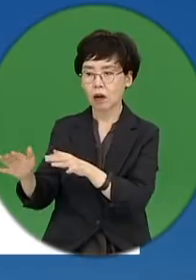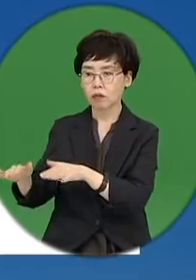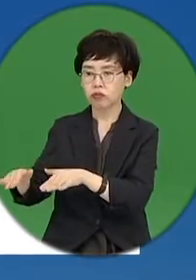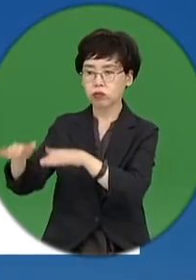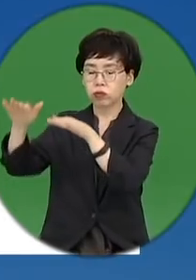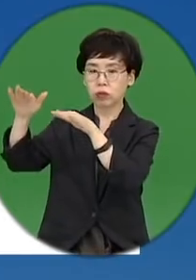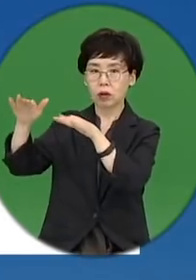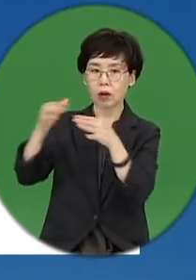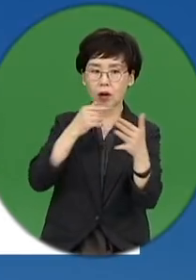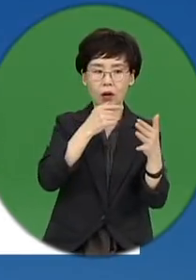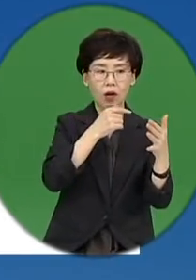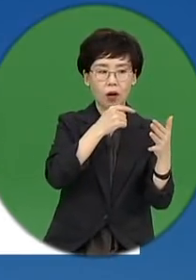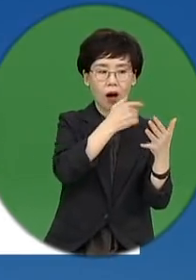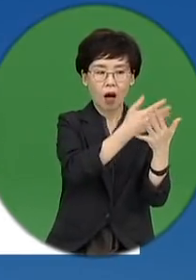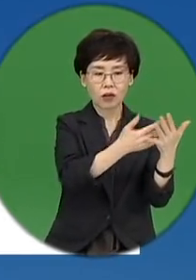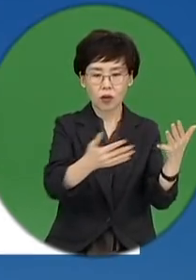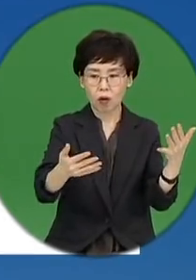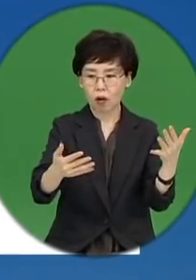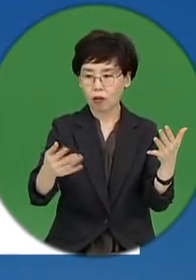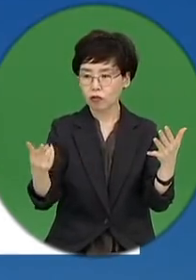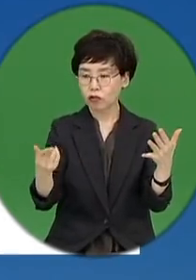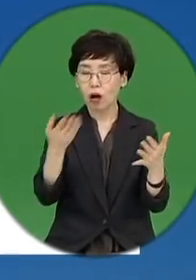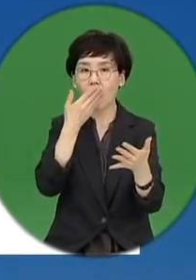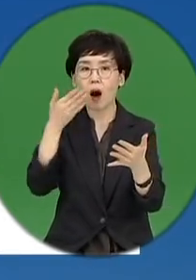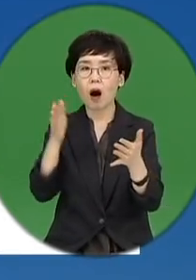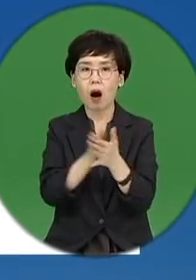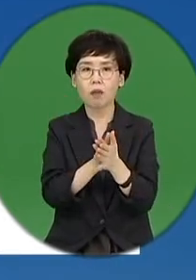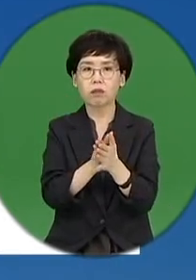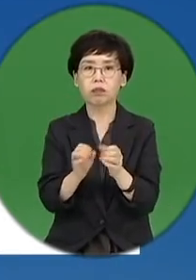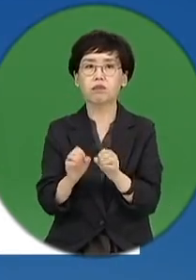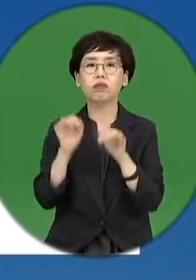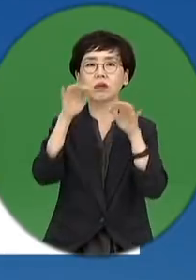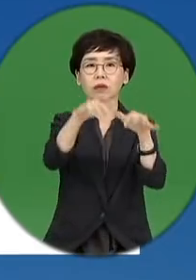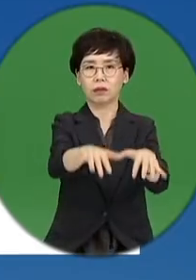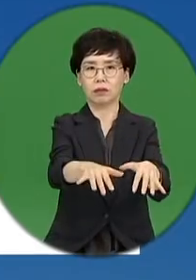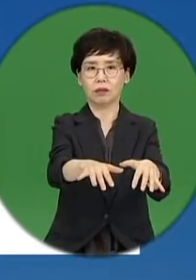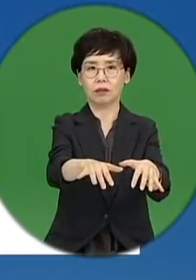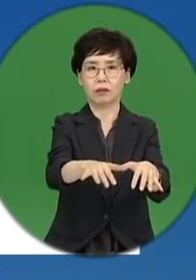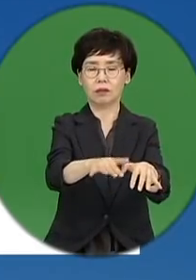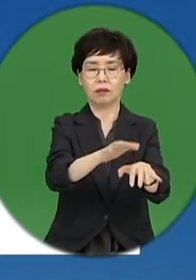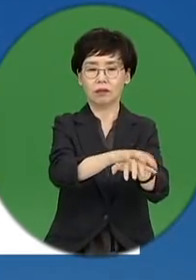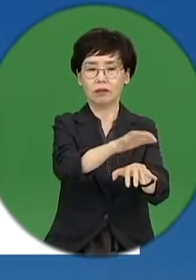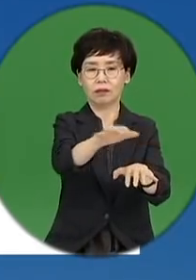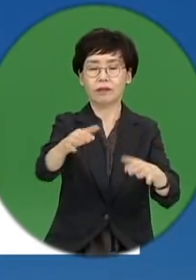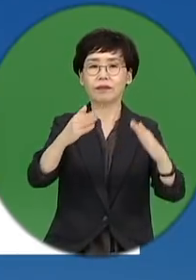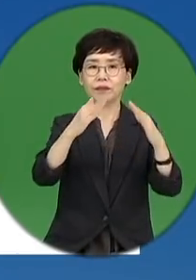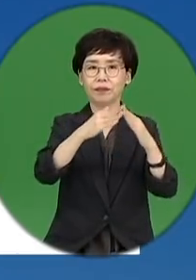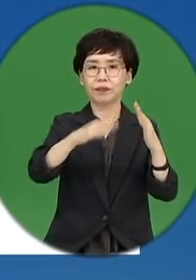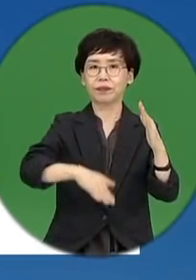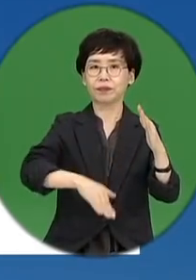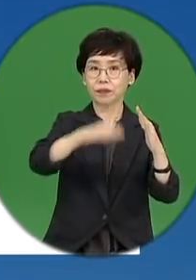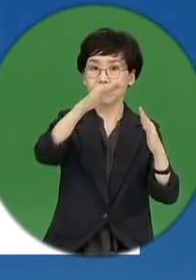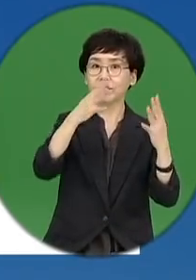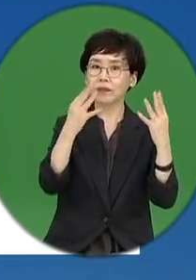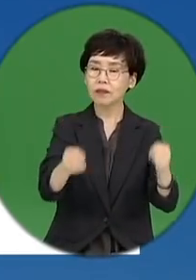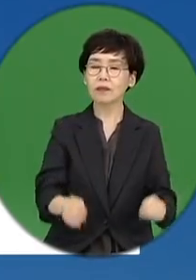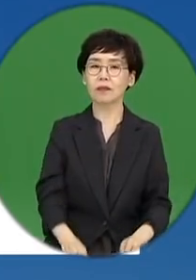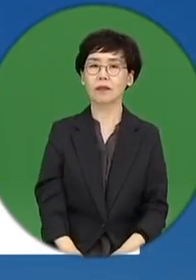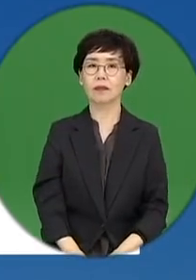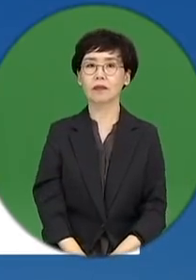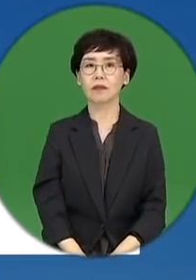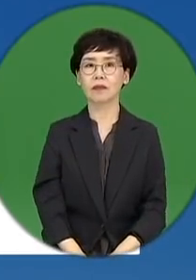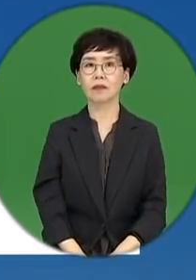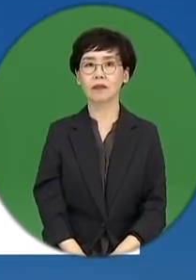전부 바닷물이 높아지면서 하천물이 동해바다로 빠져나가지 못해서 일어나는 경우가 상당히 많이 있습니다.